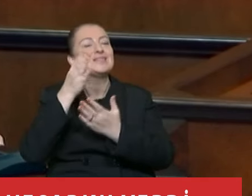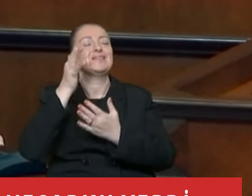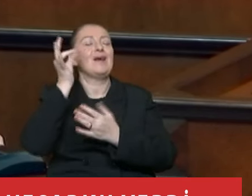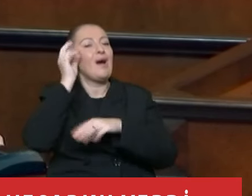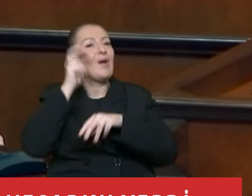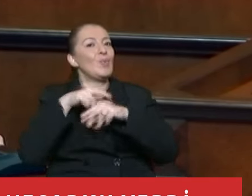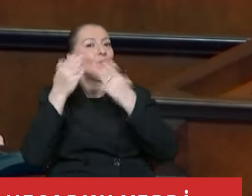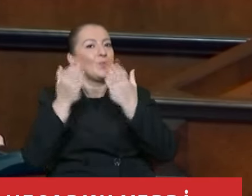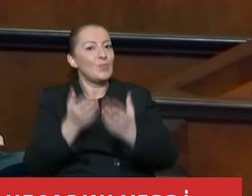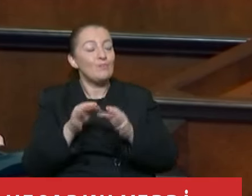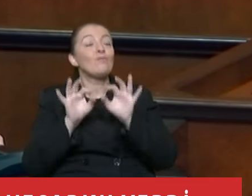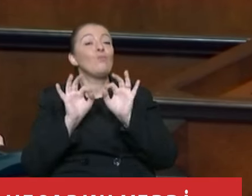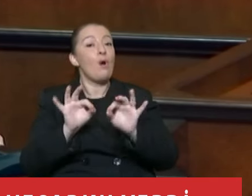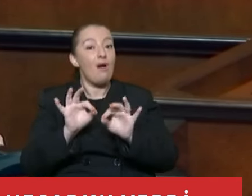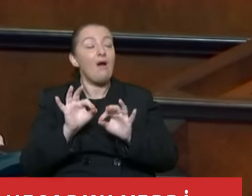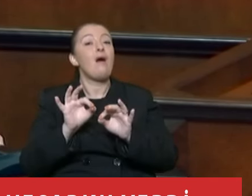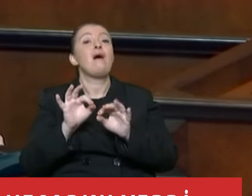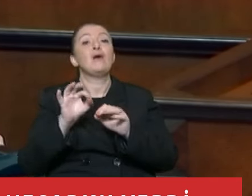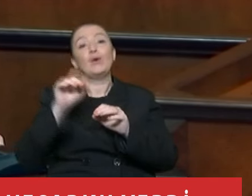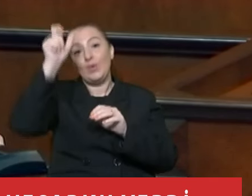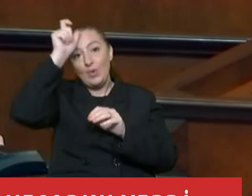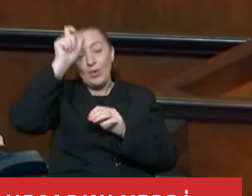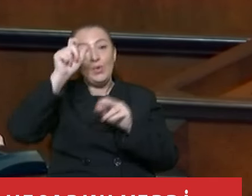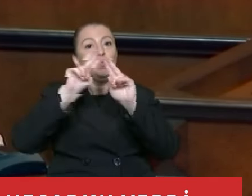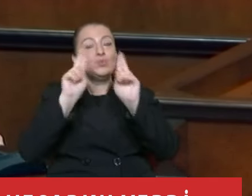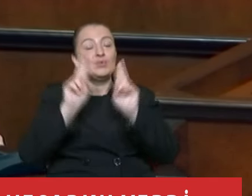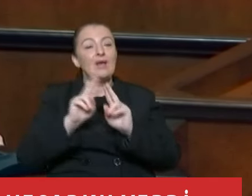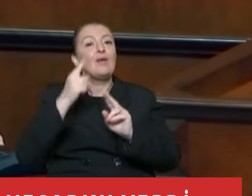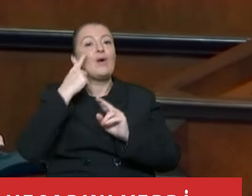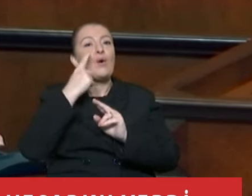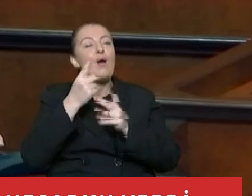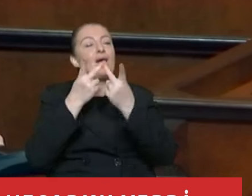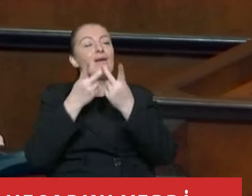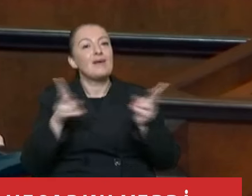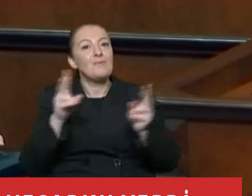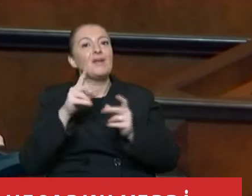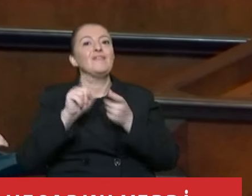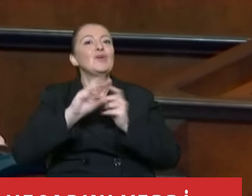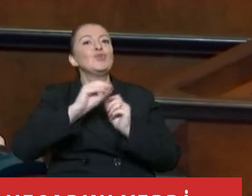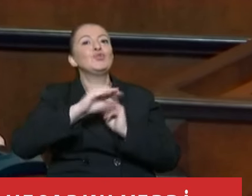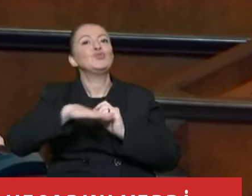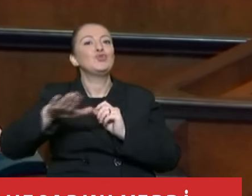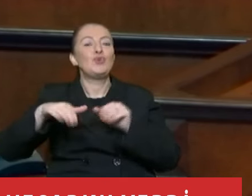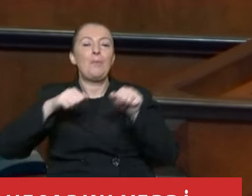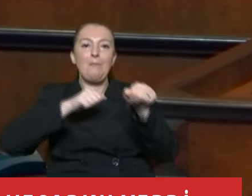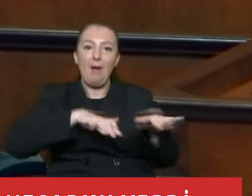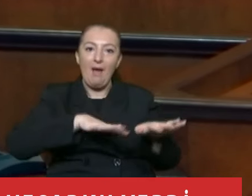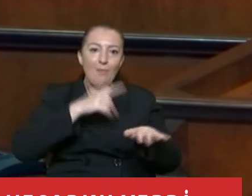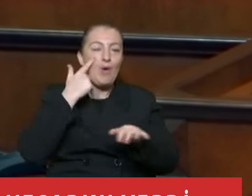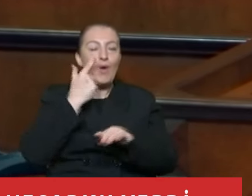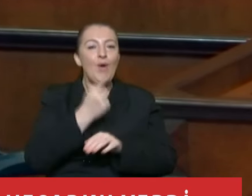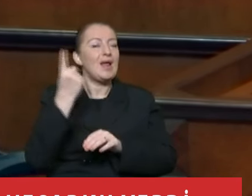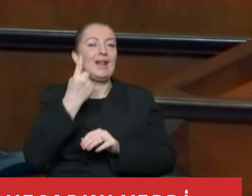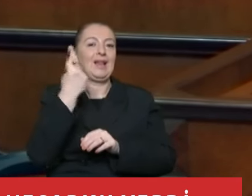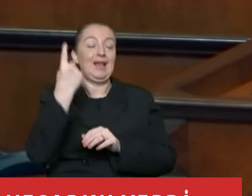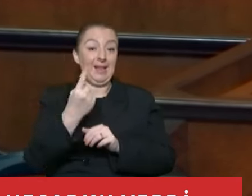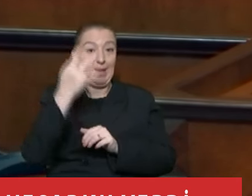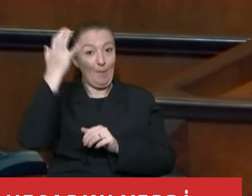ki Ulusal Egemenlik ve Çocuk Bayramımız şimdiden başta çocuklarımız olmak üzere